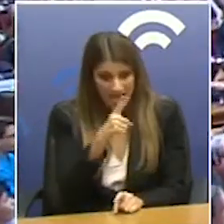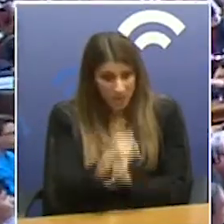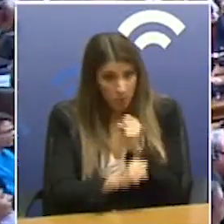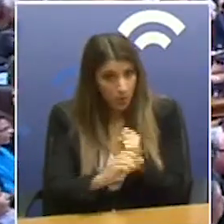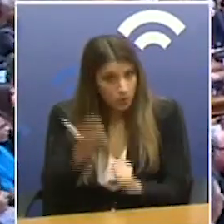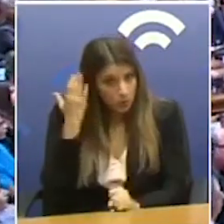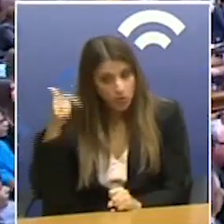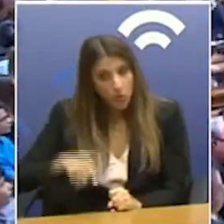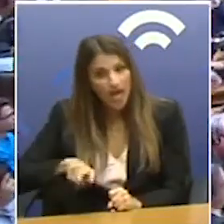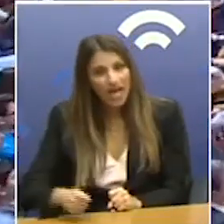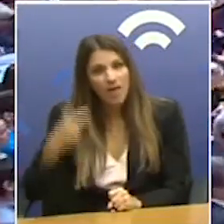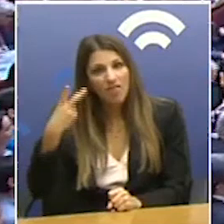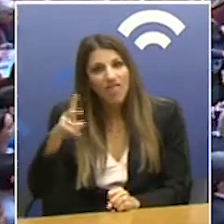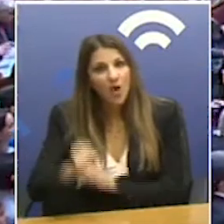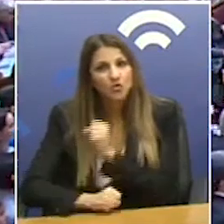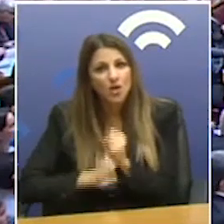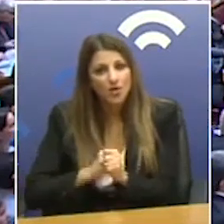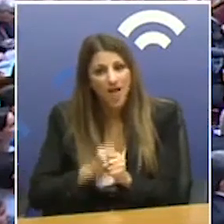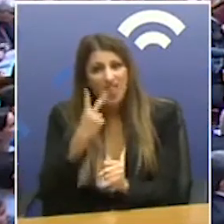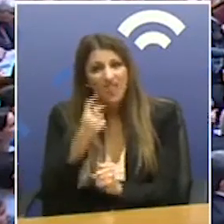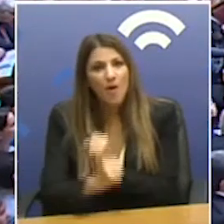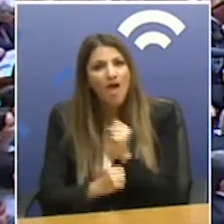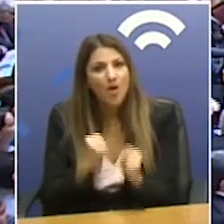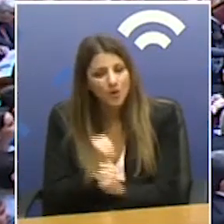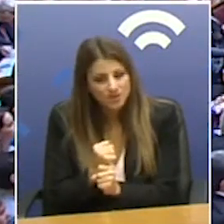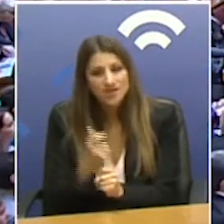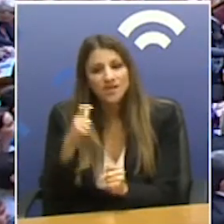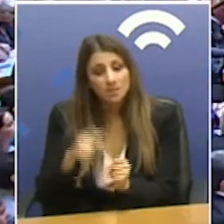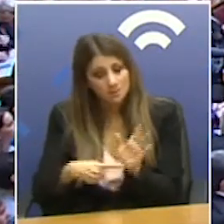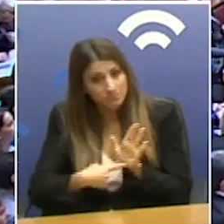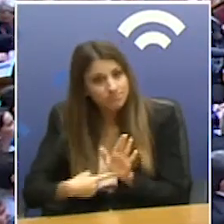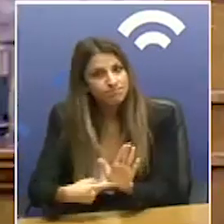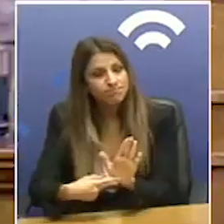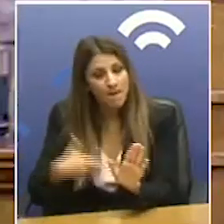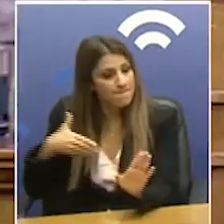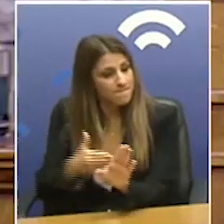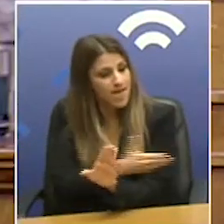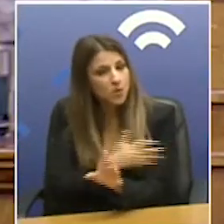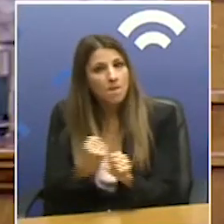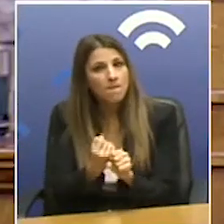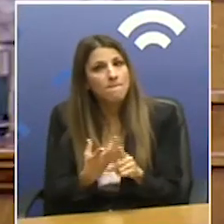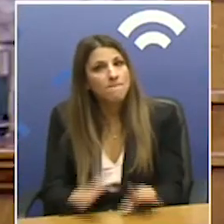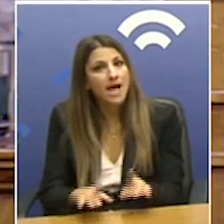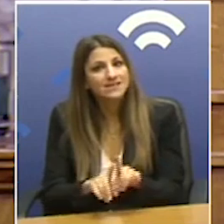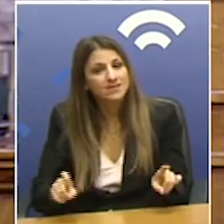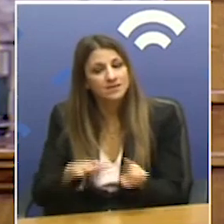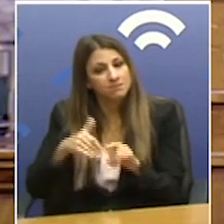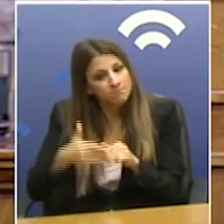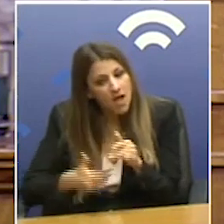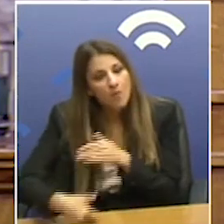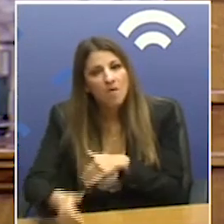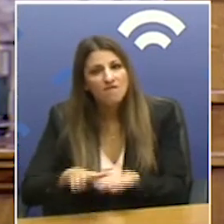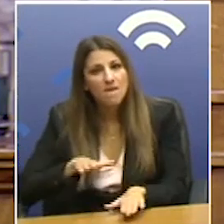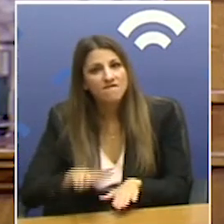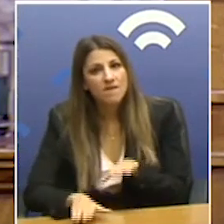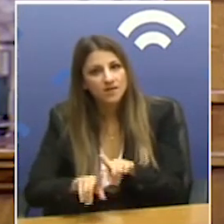ζωής, αλλά και να λογοδοτήσουμε στο παρόν και το μέλλον. Στους Έλληνες και τους πολίτες αυτού του κόσμου,